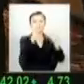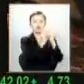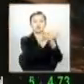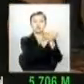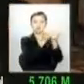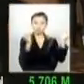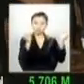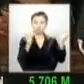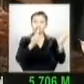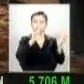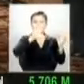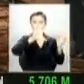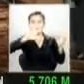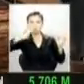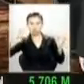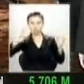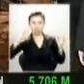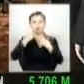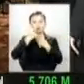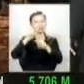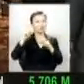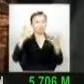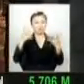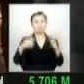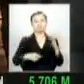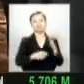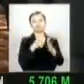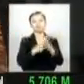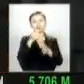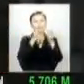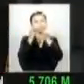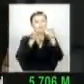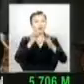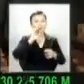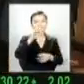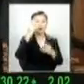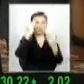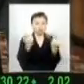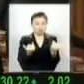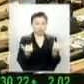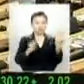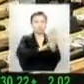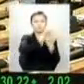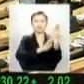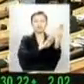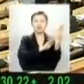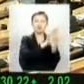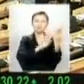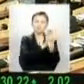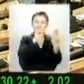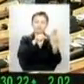156ที่จะไม่ตอบกระทู้สดโดยให้เหตุผลว่าสถานการณ์การเมืองขณะนี้ไม่ปกติและอาจนำเรื่องการตอบก